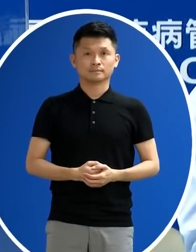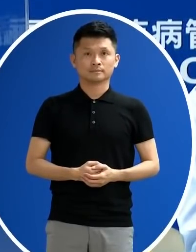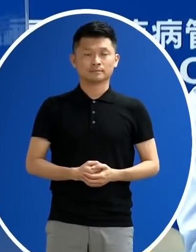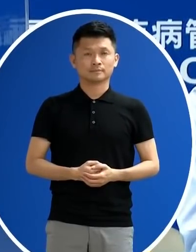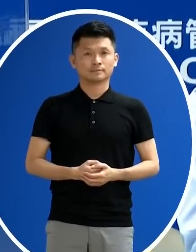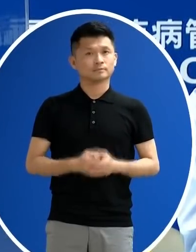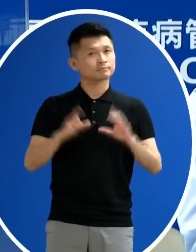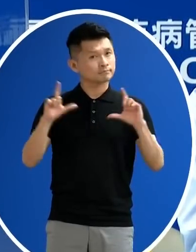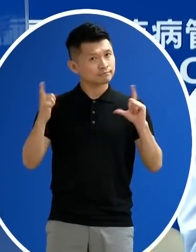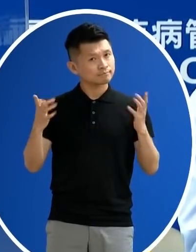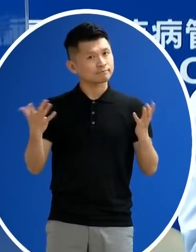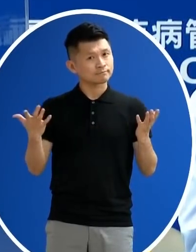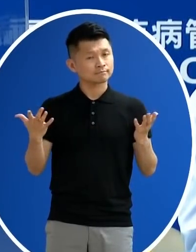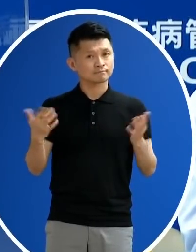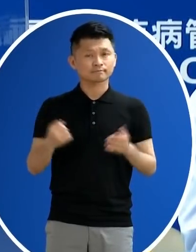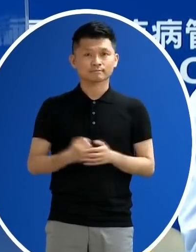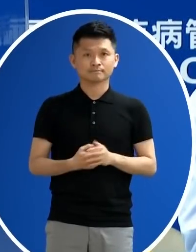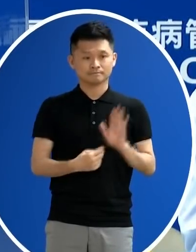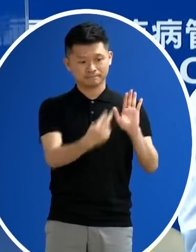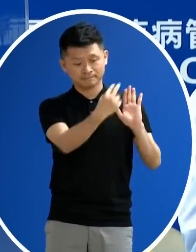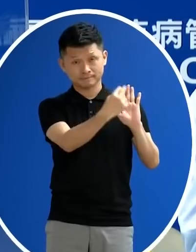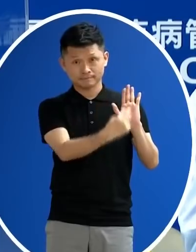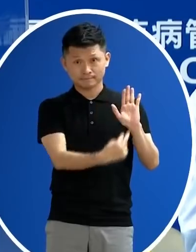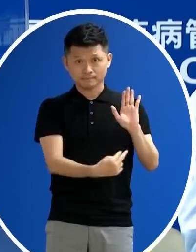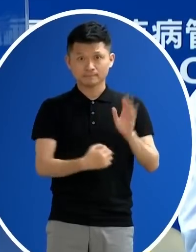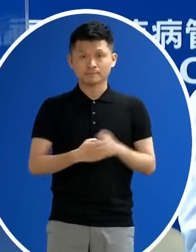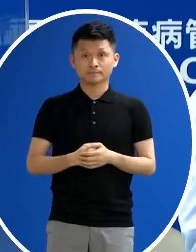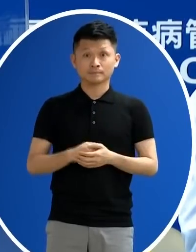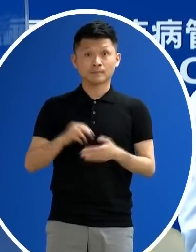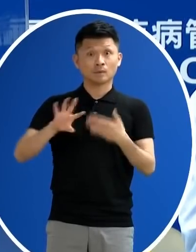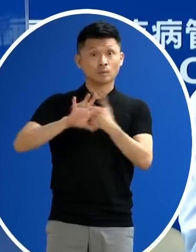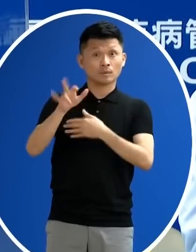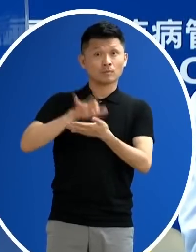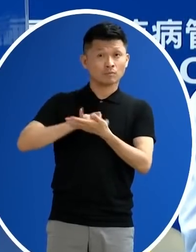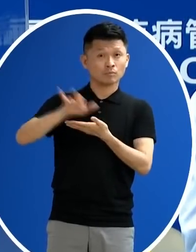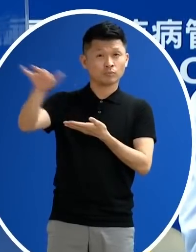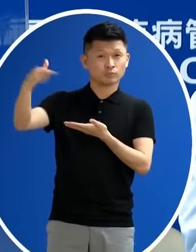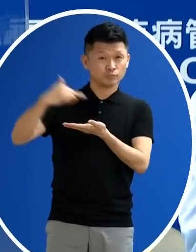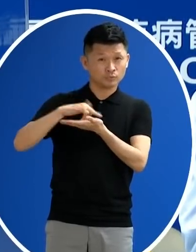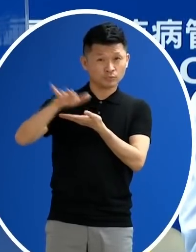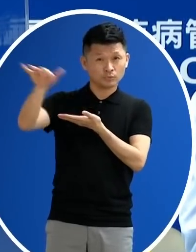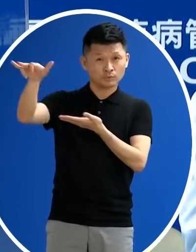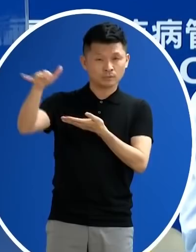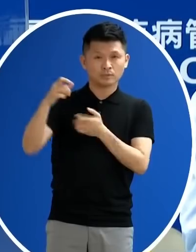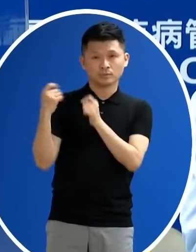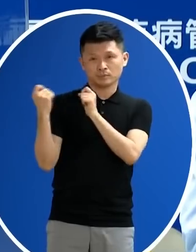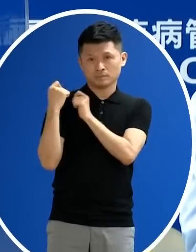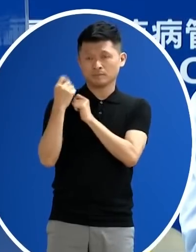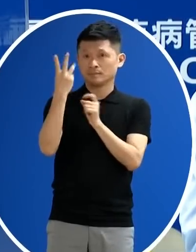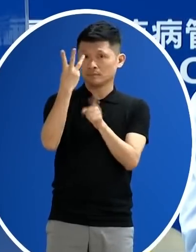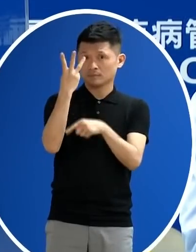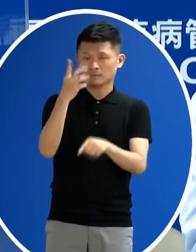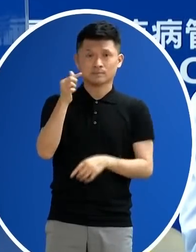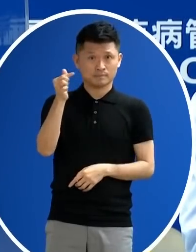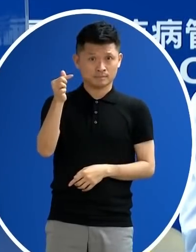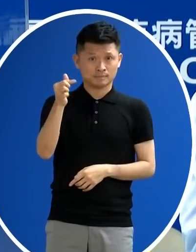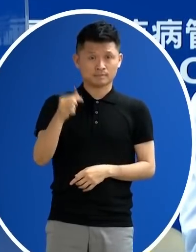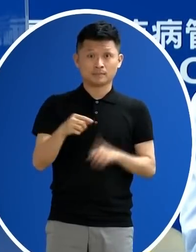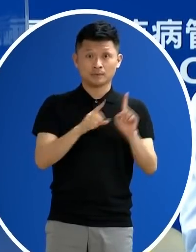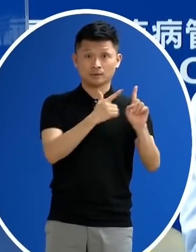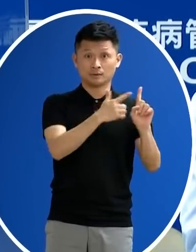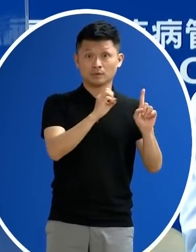好，那大概可以看出来整个这个国际航空这里面进来有3个案例，一个